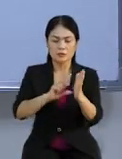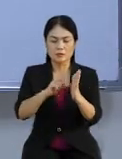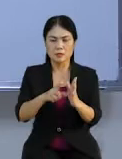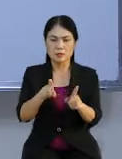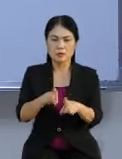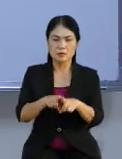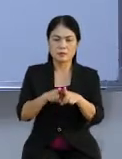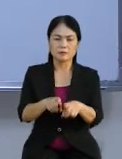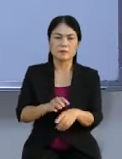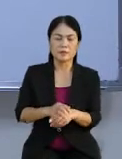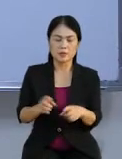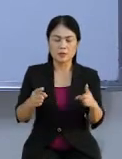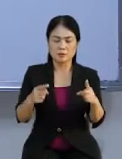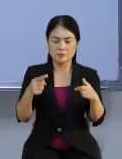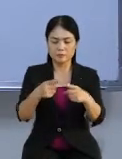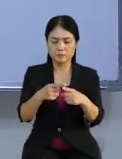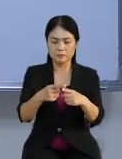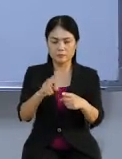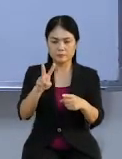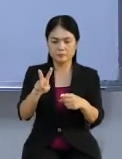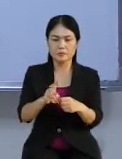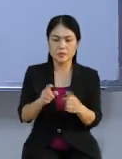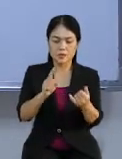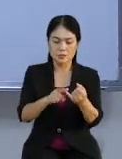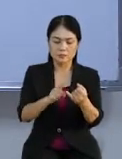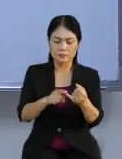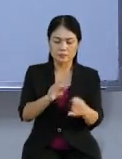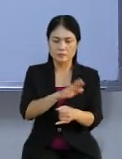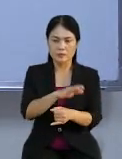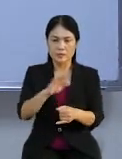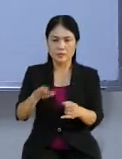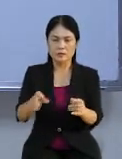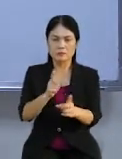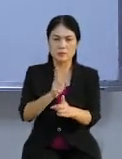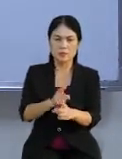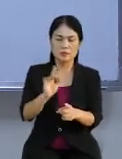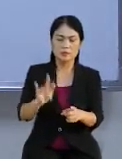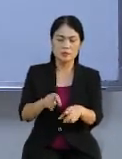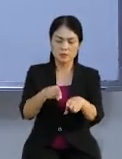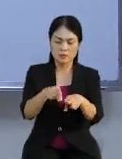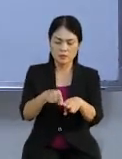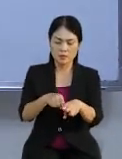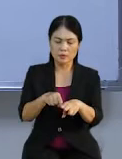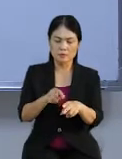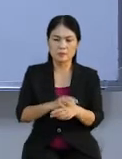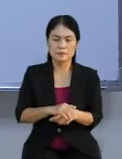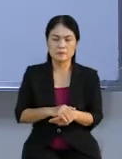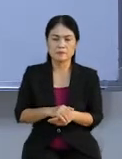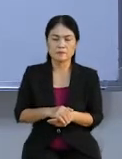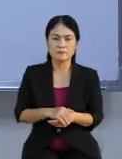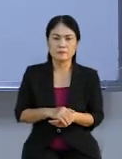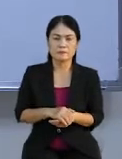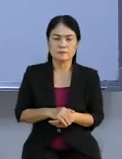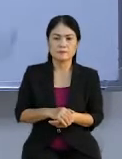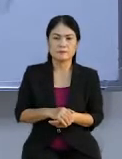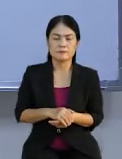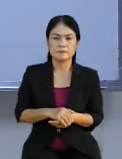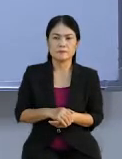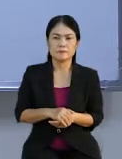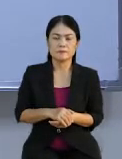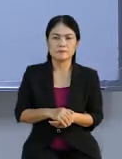ban chồng nói và sọp pì hài chồng hiến trong cài bông bông chẳng ọc nía cứ trớ pra bản toàn mà đòn và